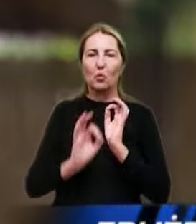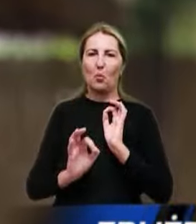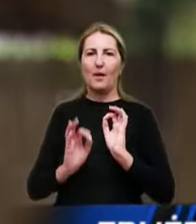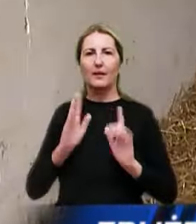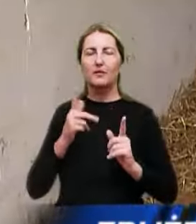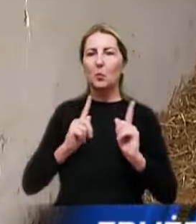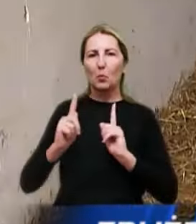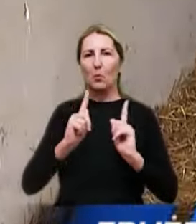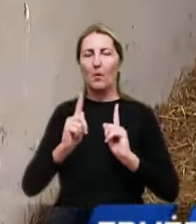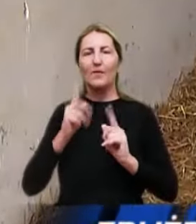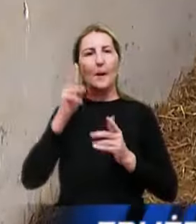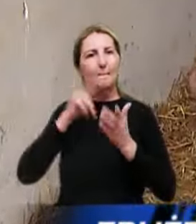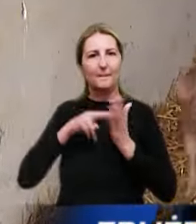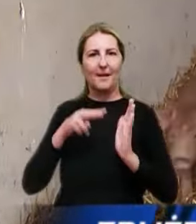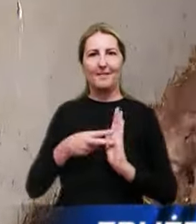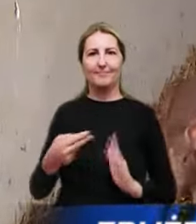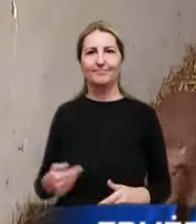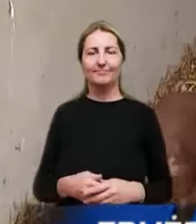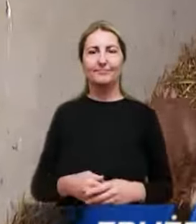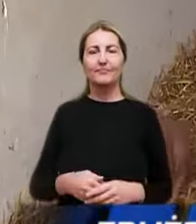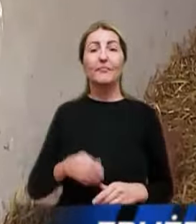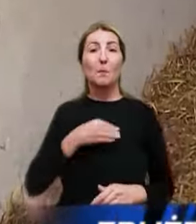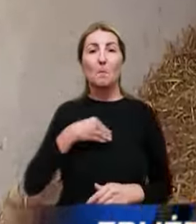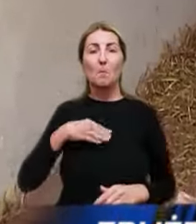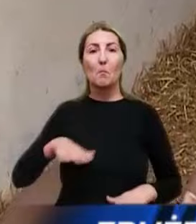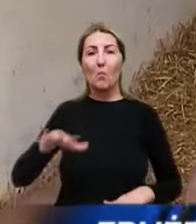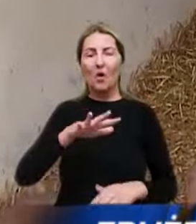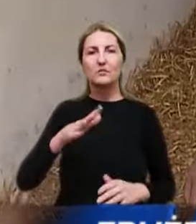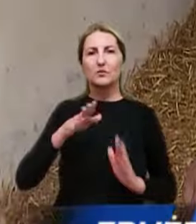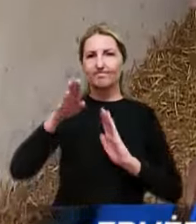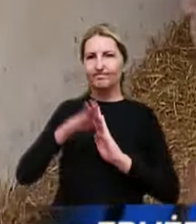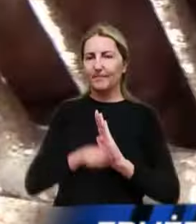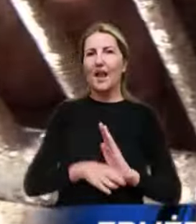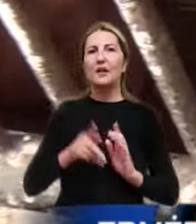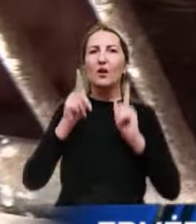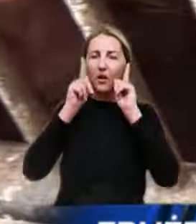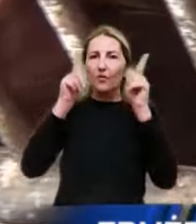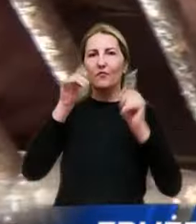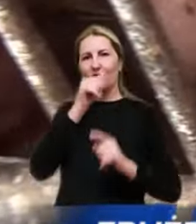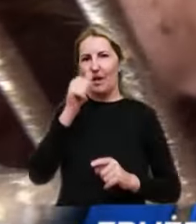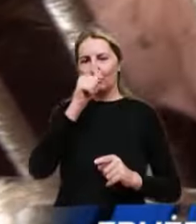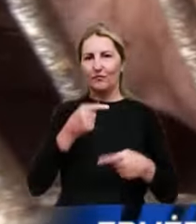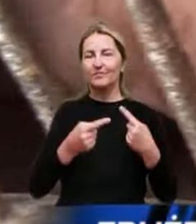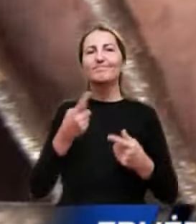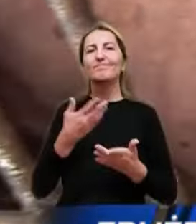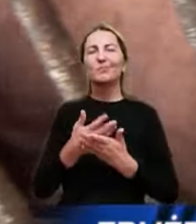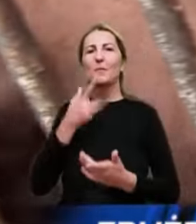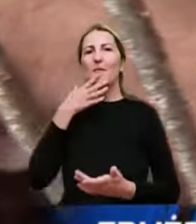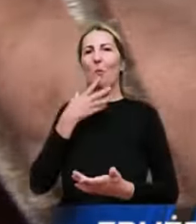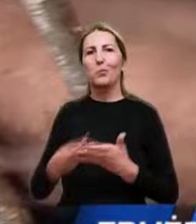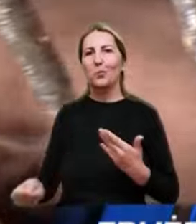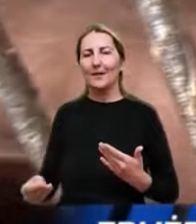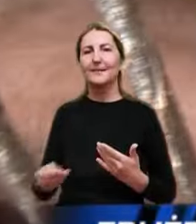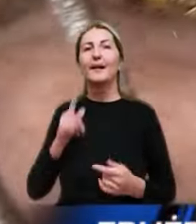wszystko zaplanowane. W Polsce spada produkcja wołowiny, a także wieprzowiny. Powodem są kłopoty z opłacalnością. W przypadku trzody